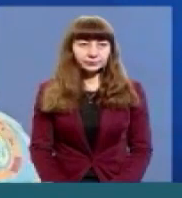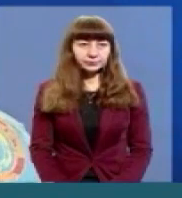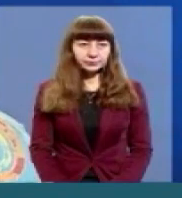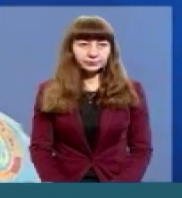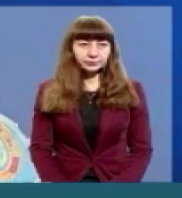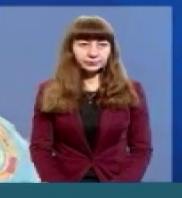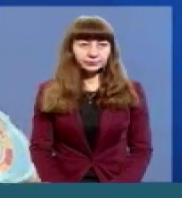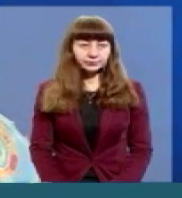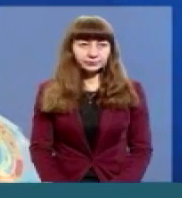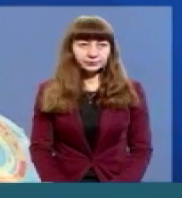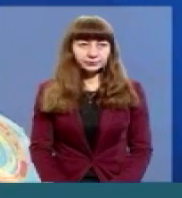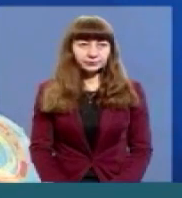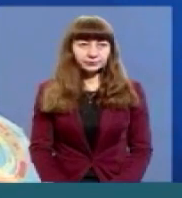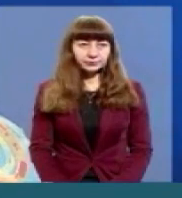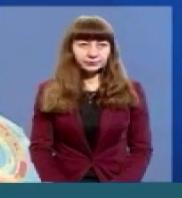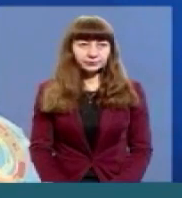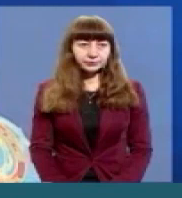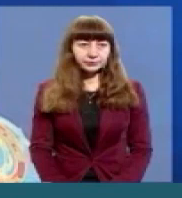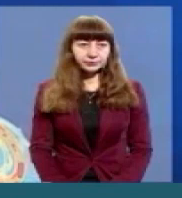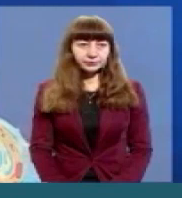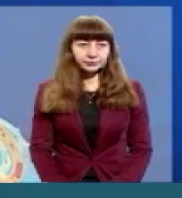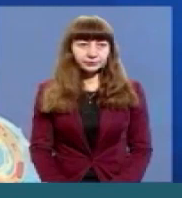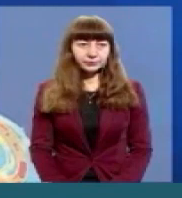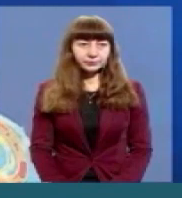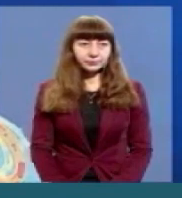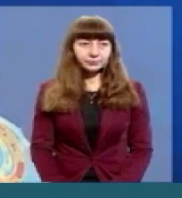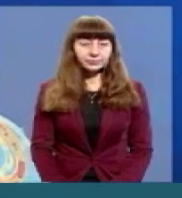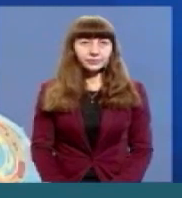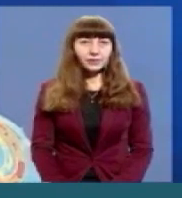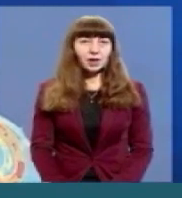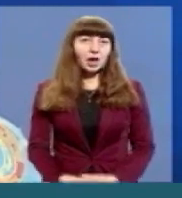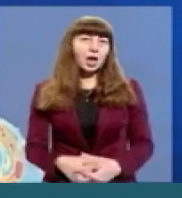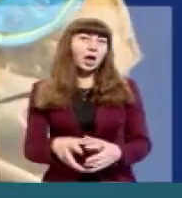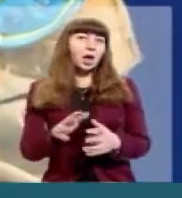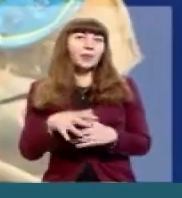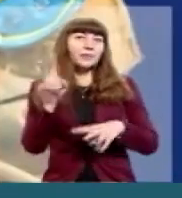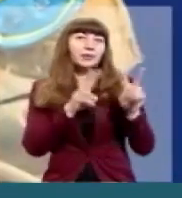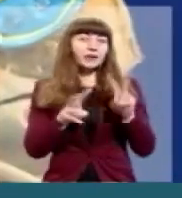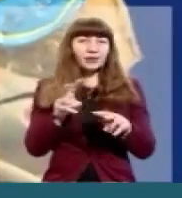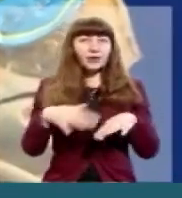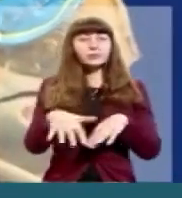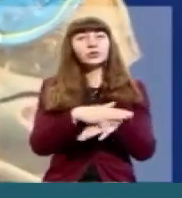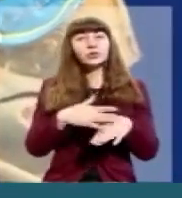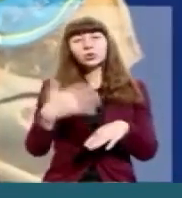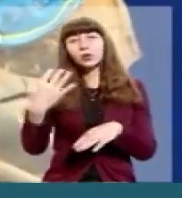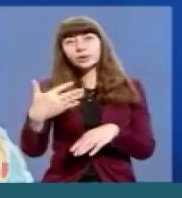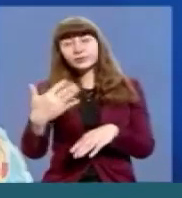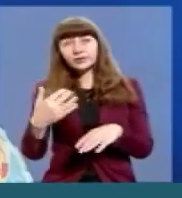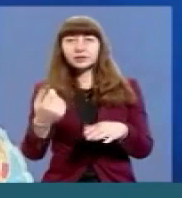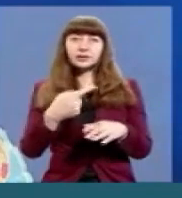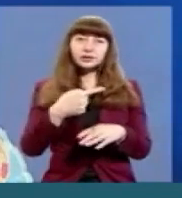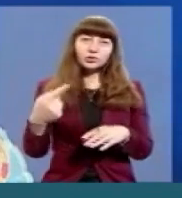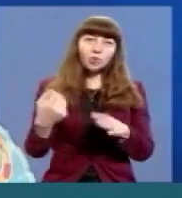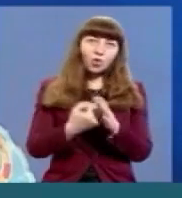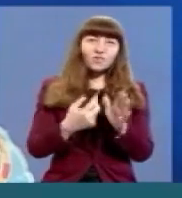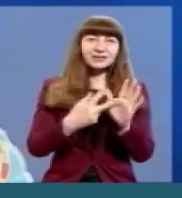аумақты қамтып жатыр. Соның ішінде Қостанай облысында 6,5 миллион гектар жерді қорғайды. Қостанай облысында